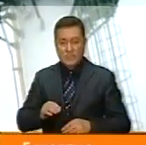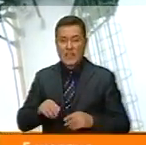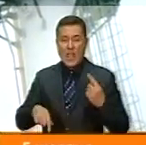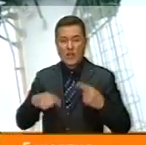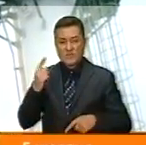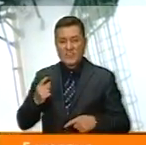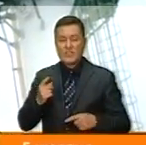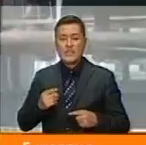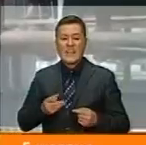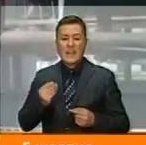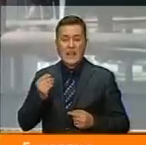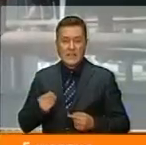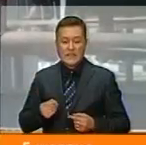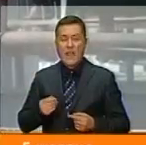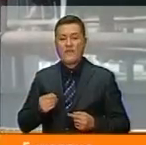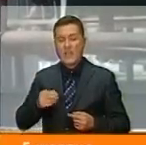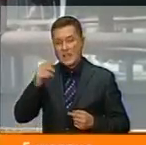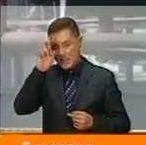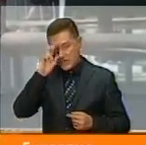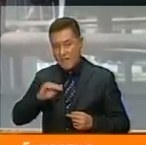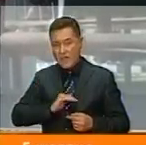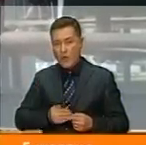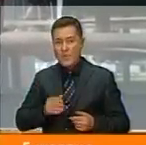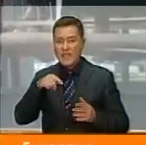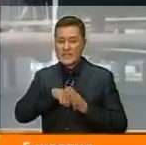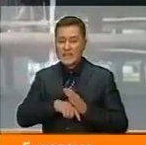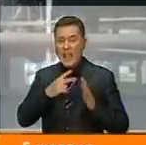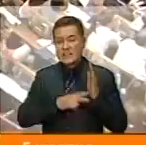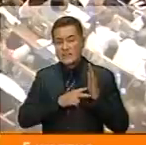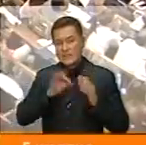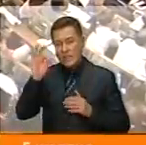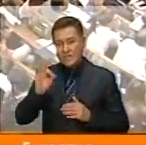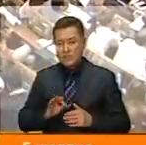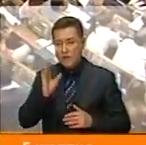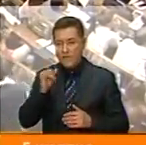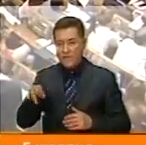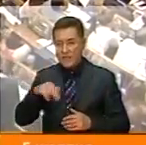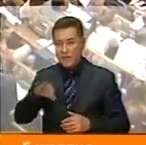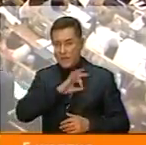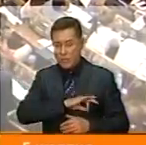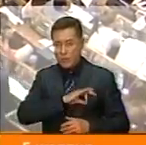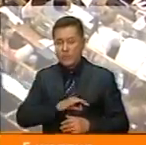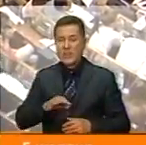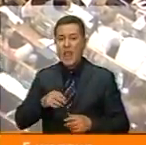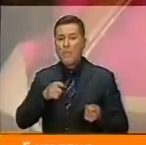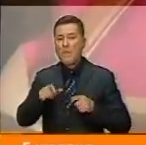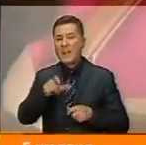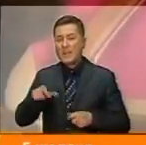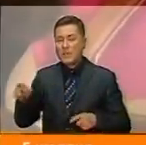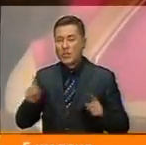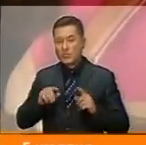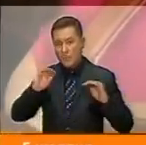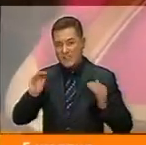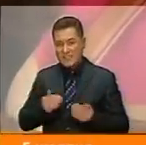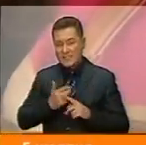– рентна ставка для державних компаній. Наразі вона складає 70% від прибутку. Парламентарі за те, щоб її знизити. Вони певні,